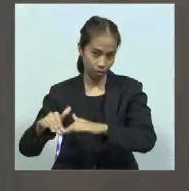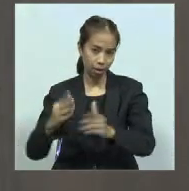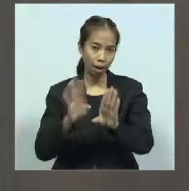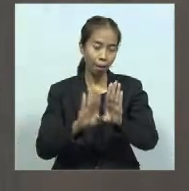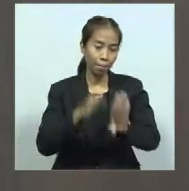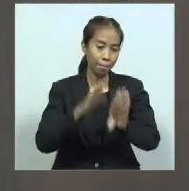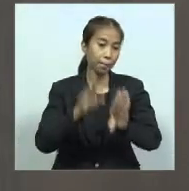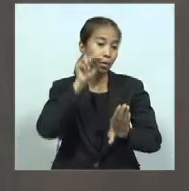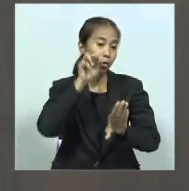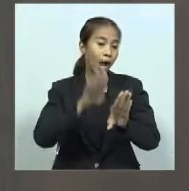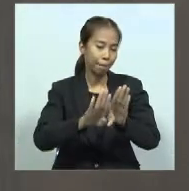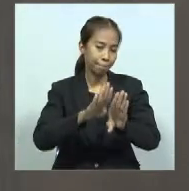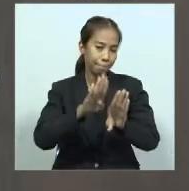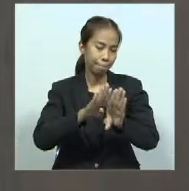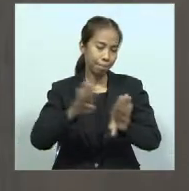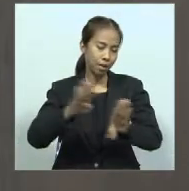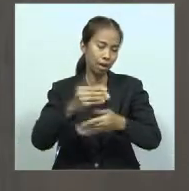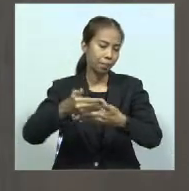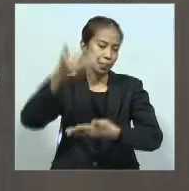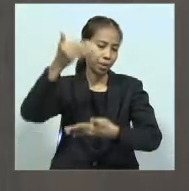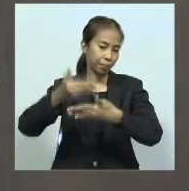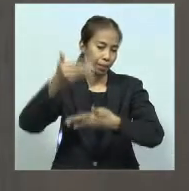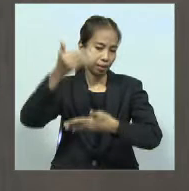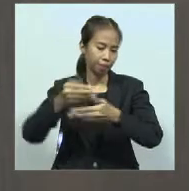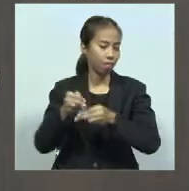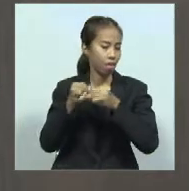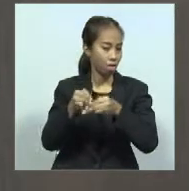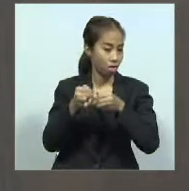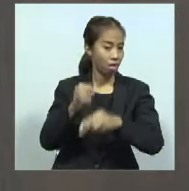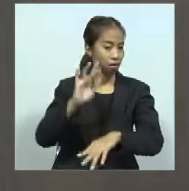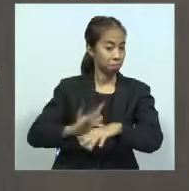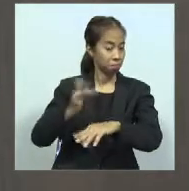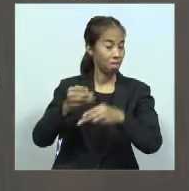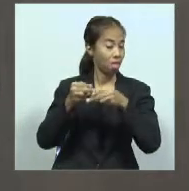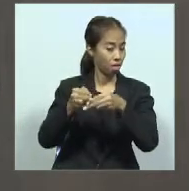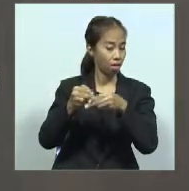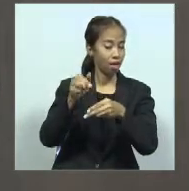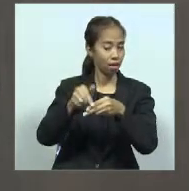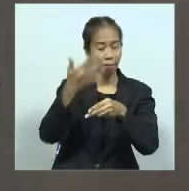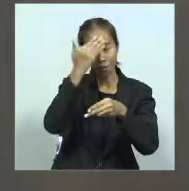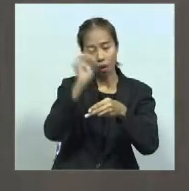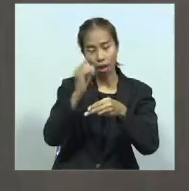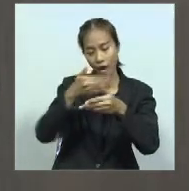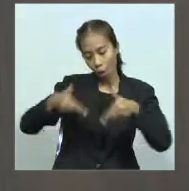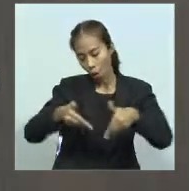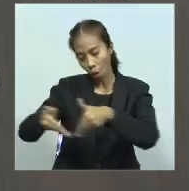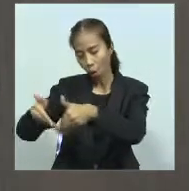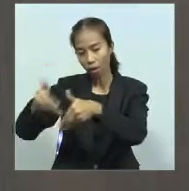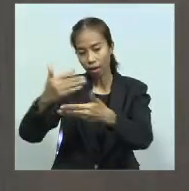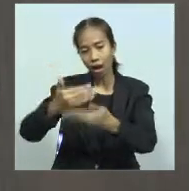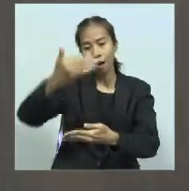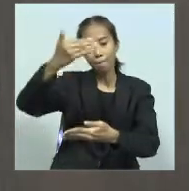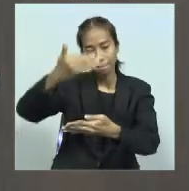ให้เปิดออโตเมติกเปิดอัตโนมัติเพื่อจะพร่องน้ำพอน้ำออกไปจากคลองหมดแล้วก็ปิดอัตโน